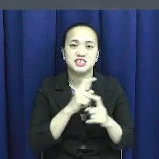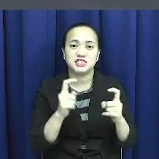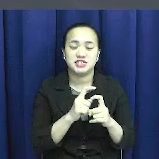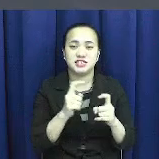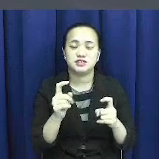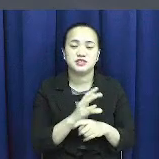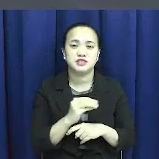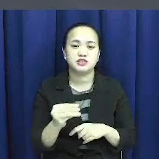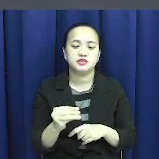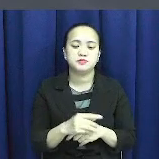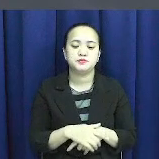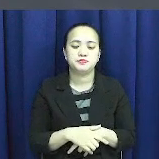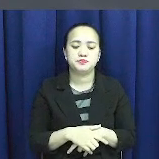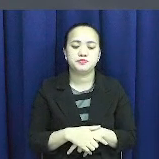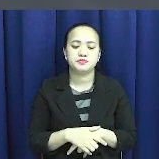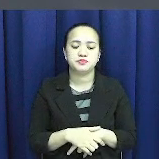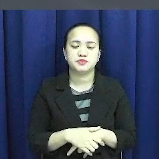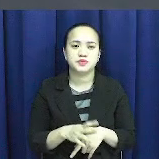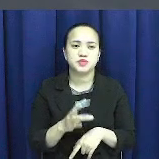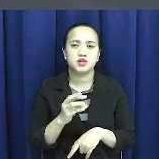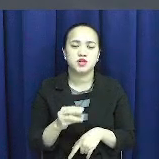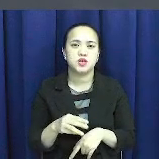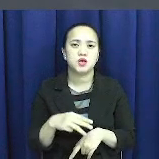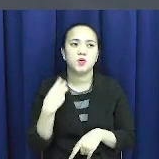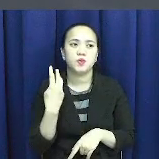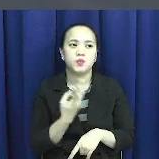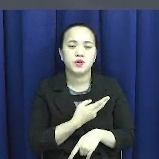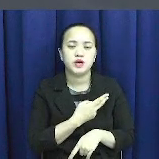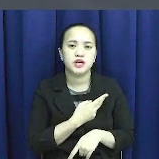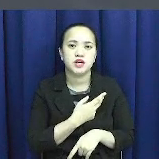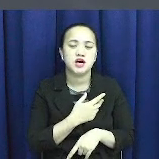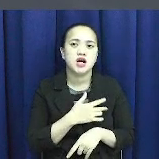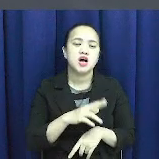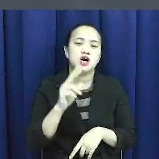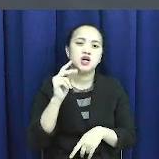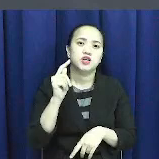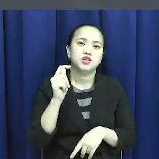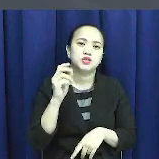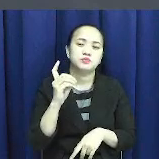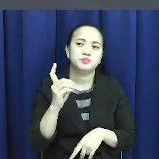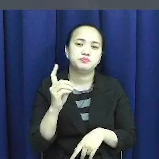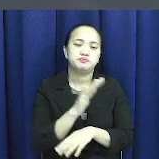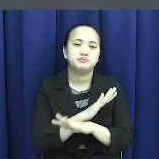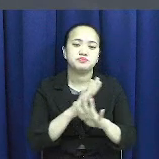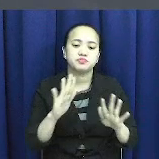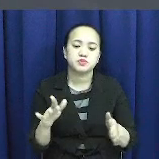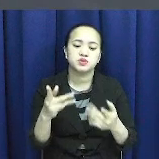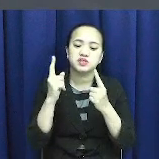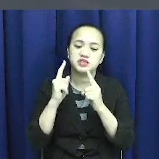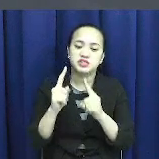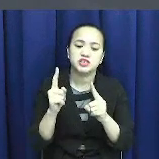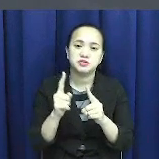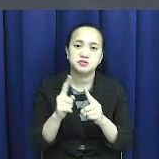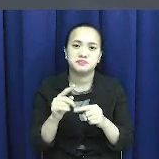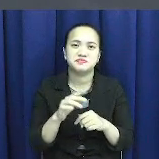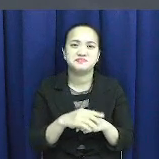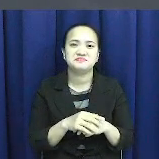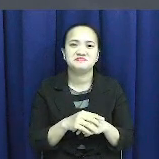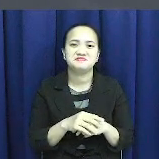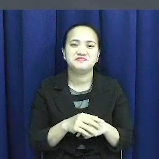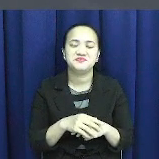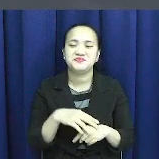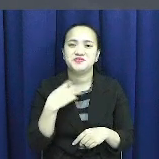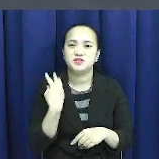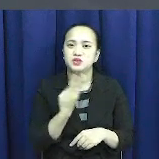So, kaya hindi na po tayo lumalapit. Kaya siguro yung iba nagtataka, bakit dyan sa simbahan nyo walang confessional box?